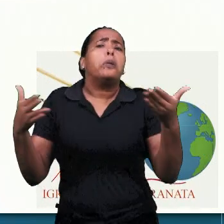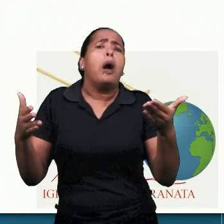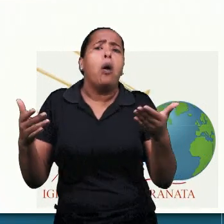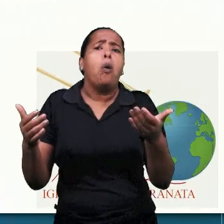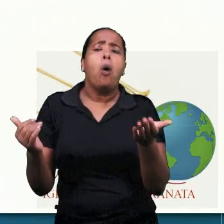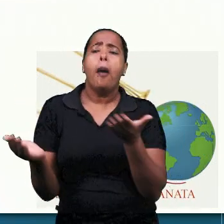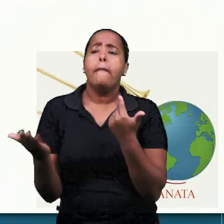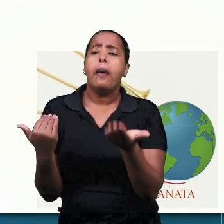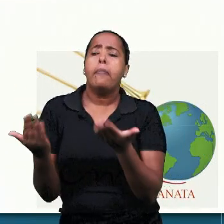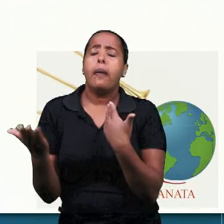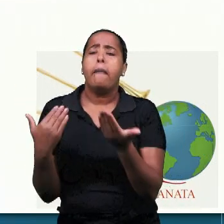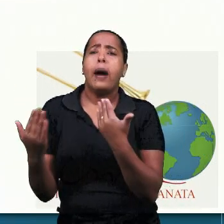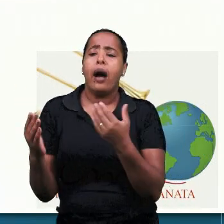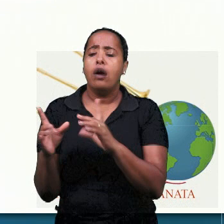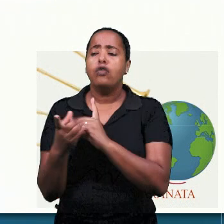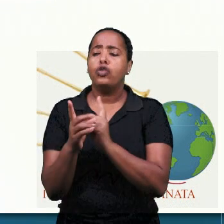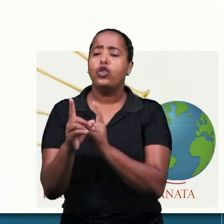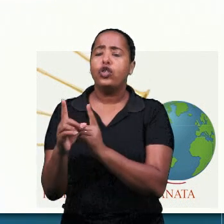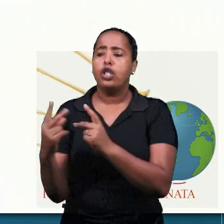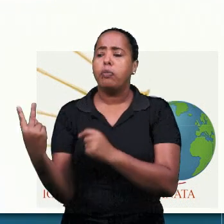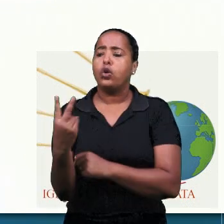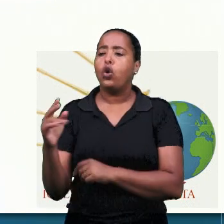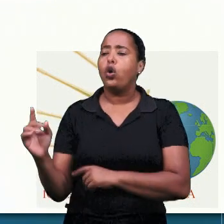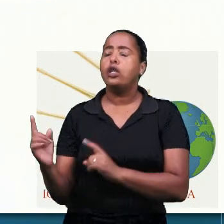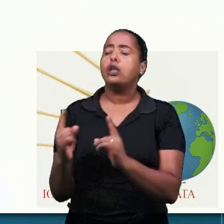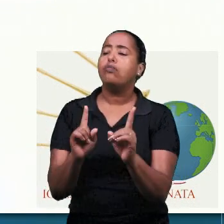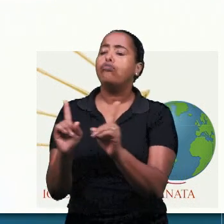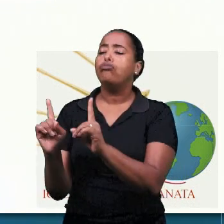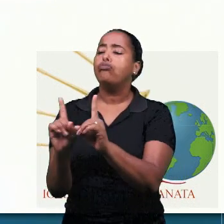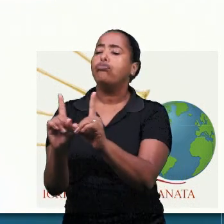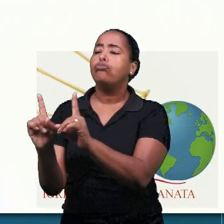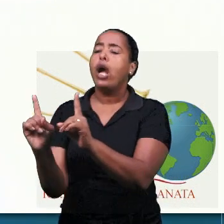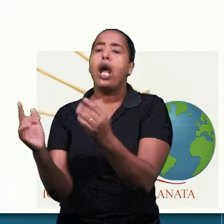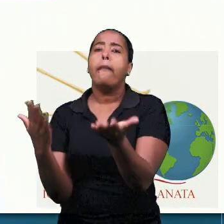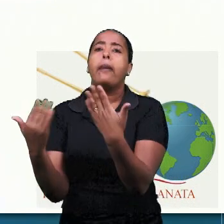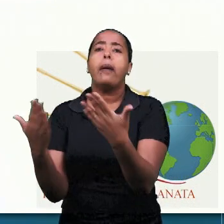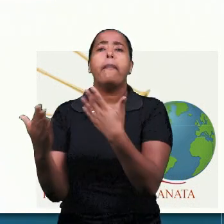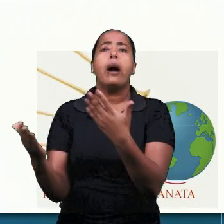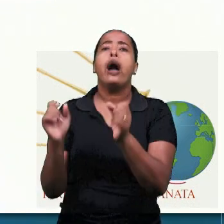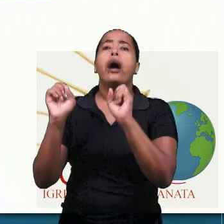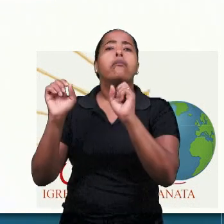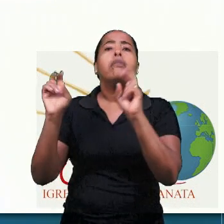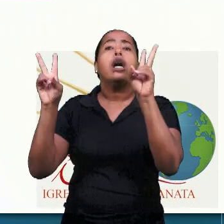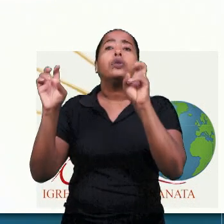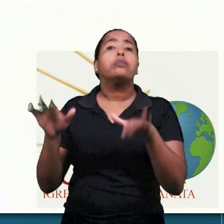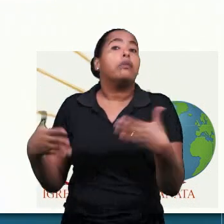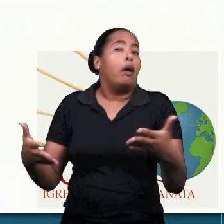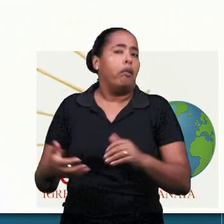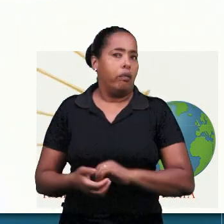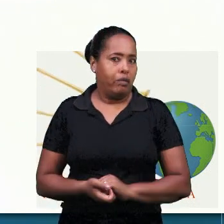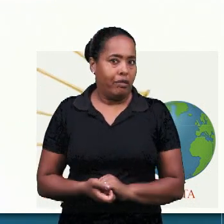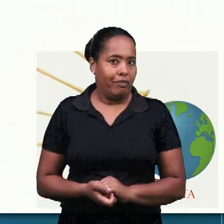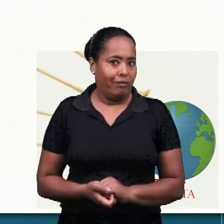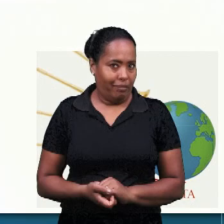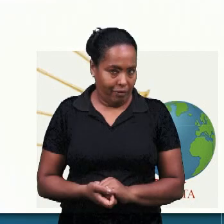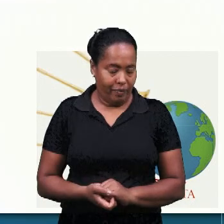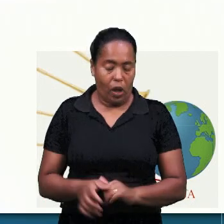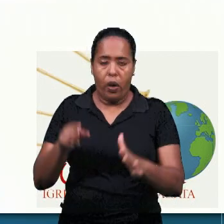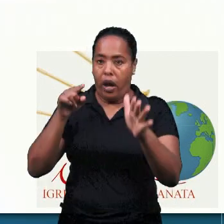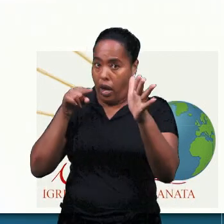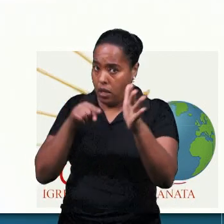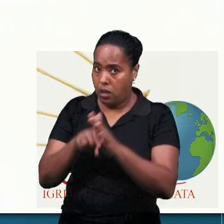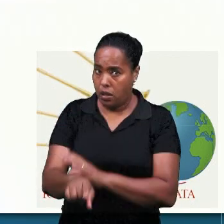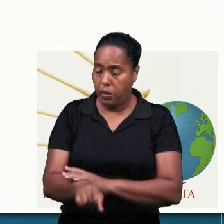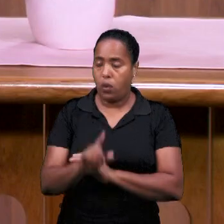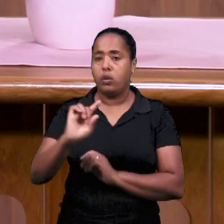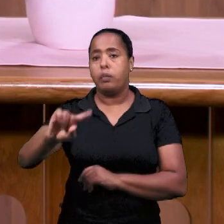le sujet de la conversation des deux disciples? Sur quoi ils étaient en train de discuter? Donc, ce